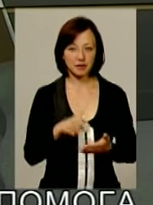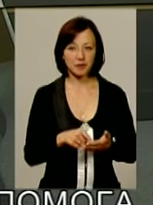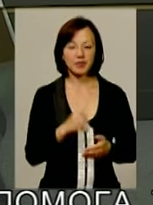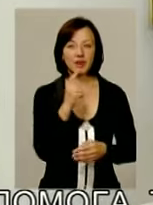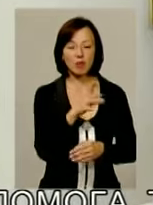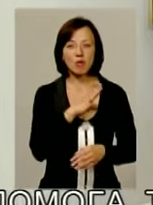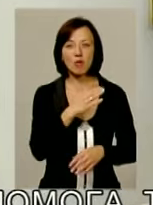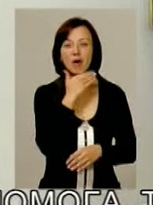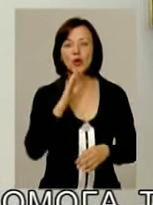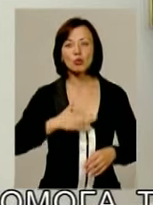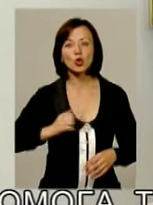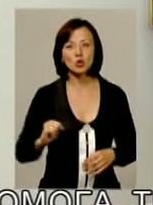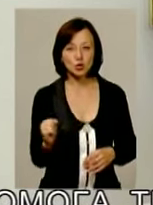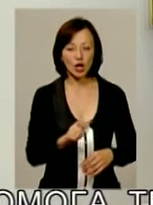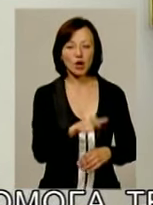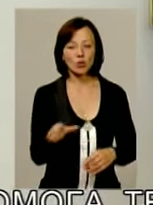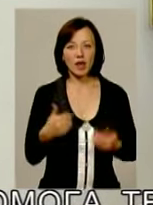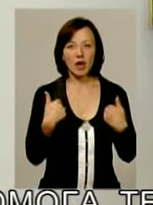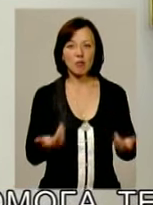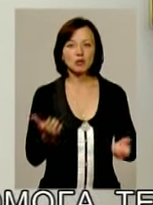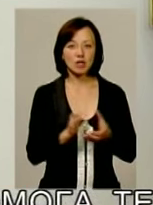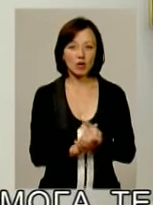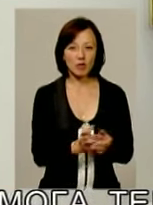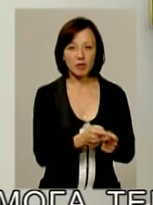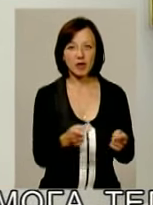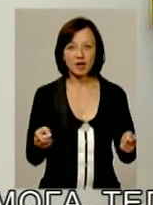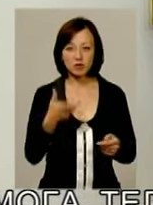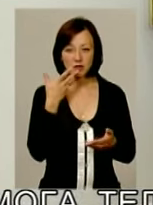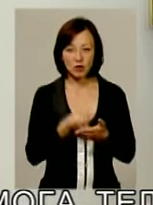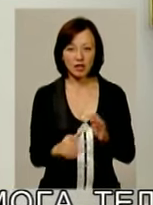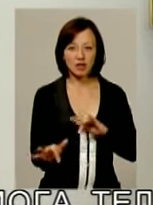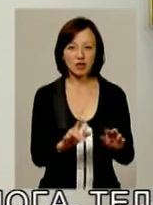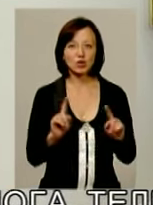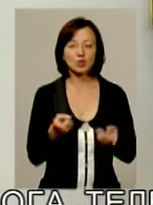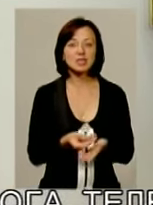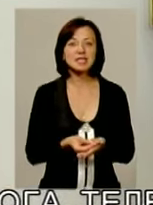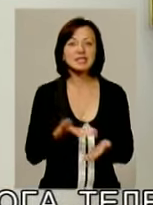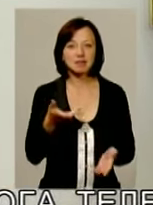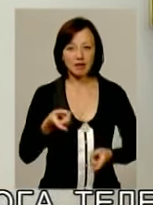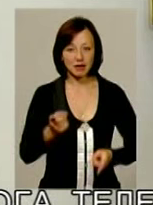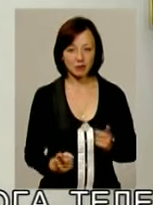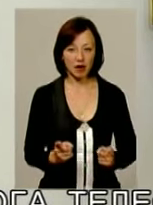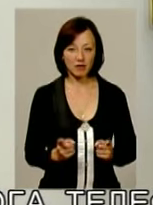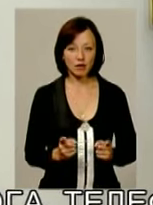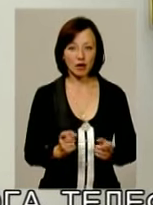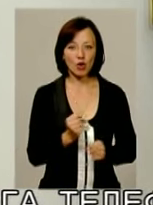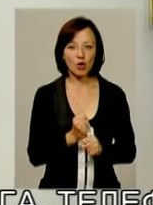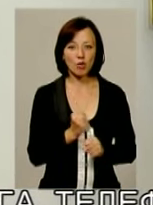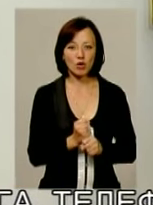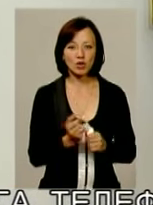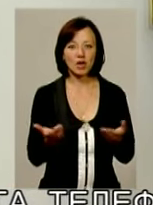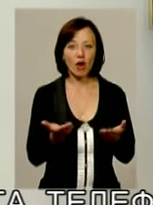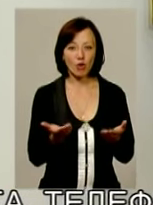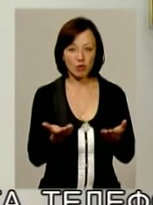моїх друзів. Там багато людей, з якими я познайомилася в період своєї діяльності, які дуже цінять насправді роботу, ту,